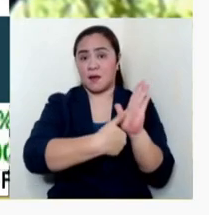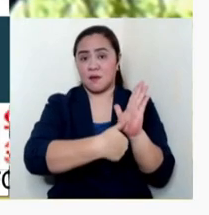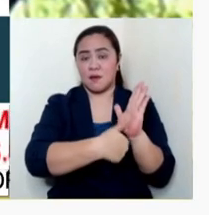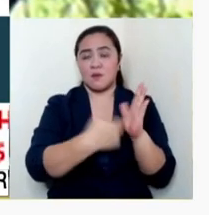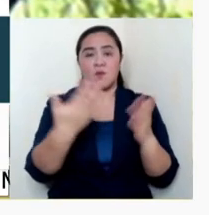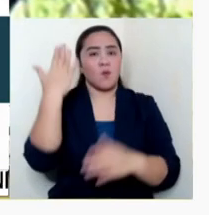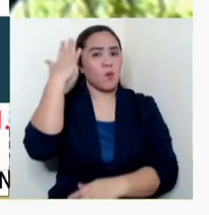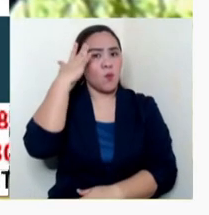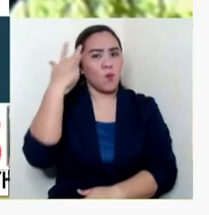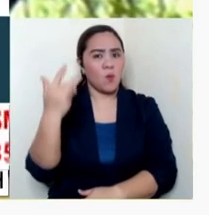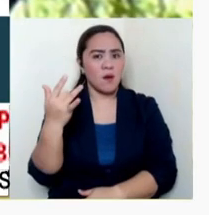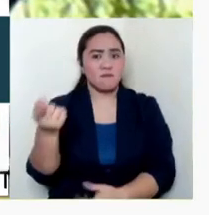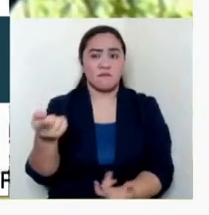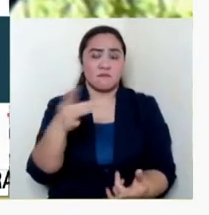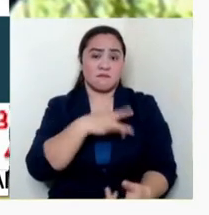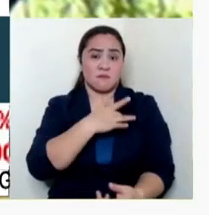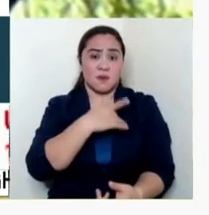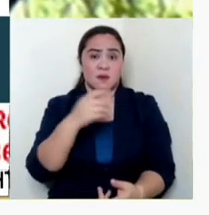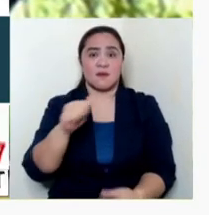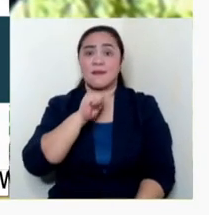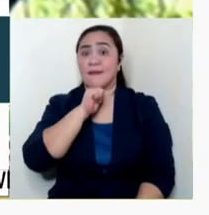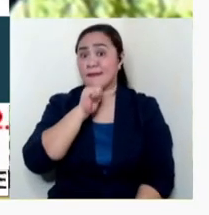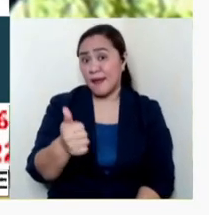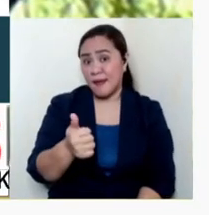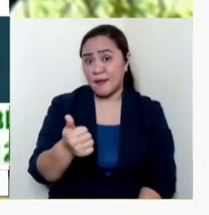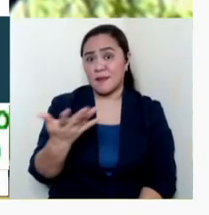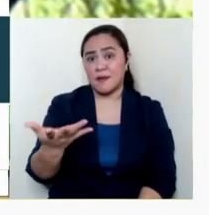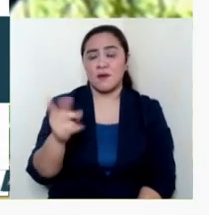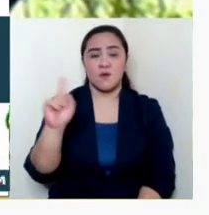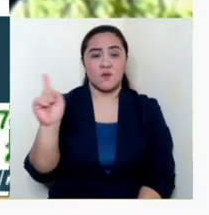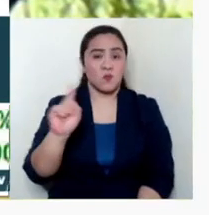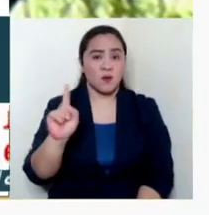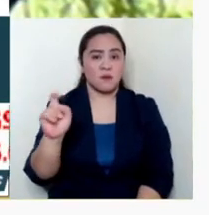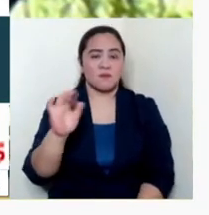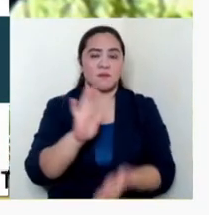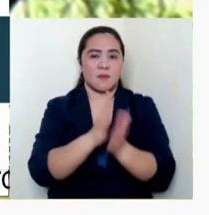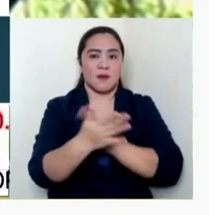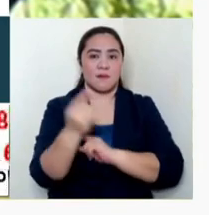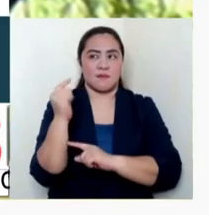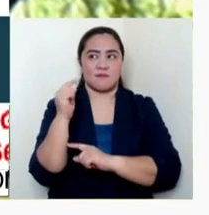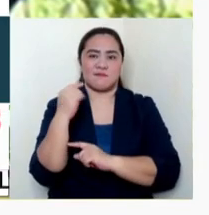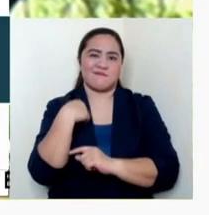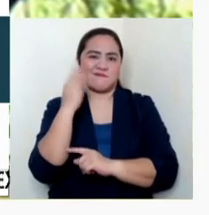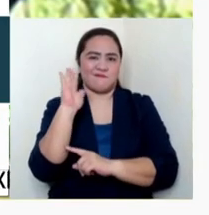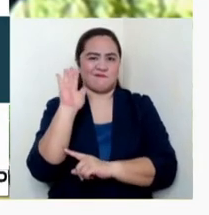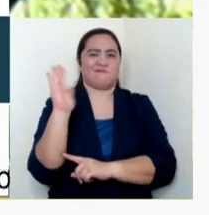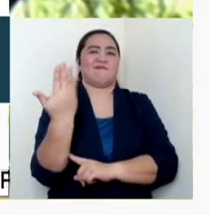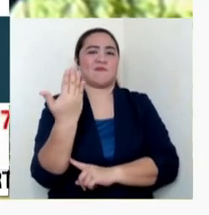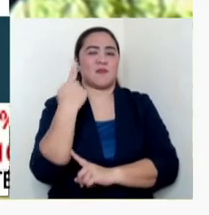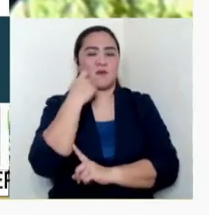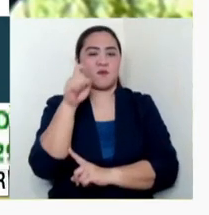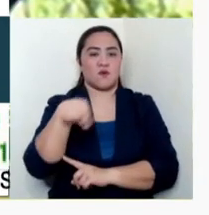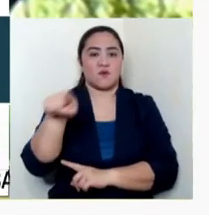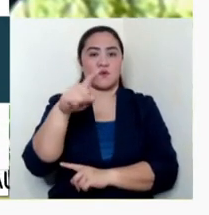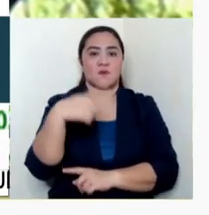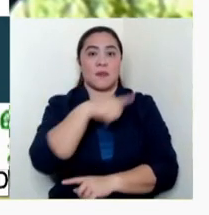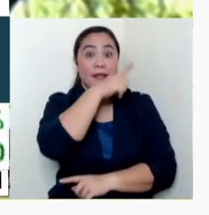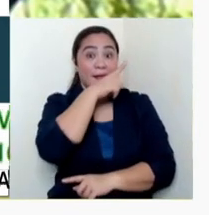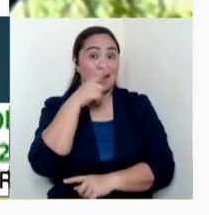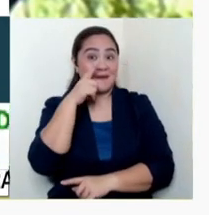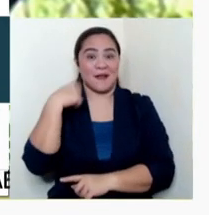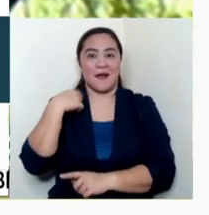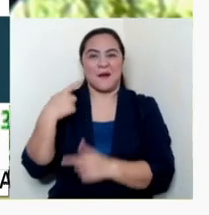bakit mo hihindian? Dagdag pa nun, hindi may kakaila. Bagaman naglaban kami ni Vice President Robredo noong nagdaang eleksyon,